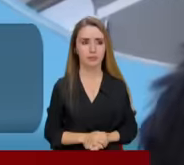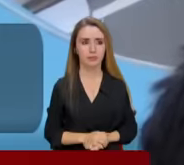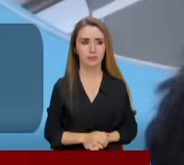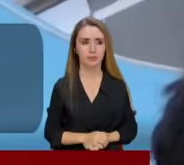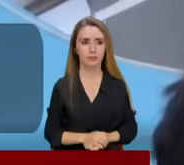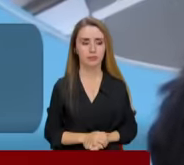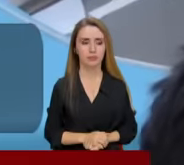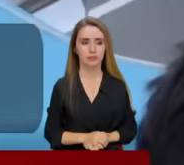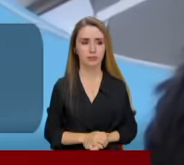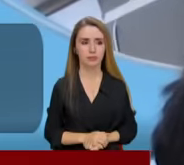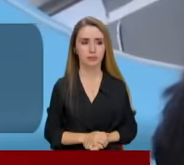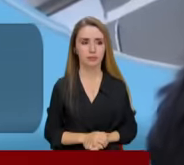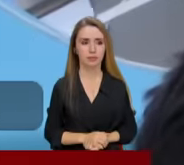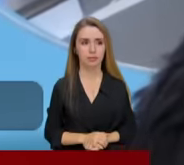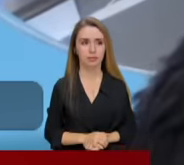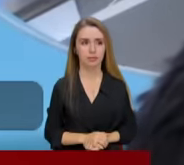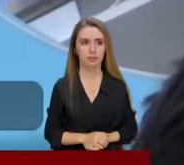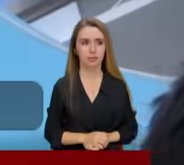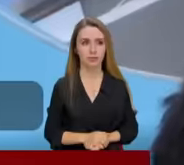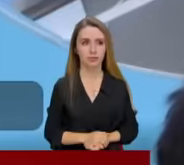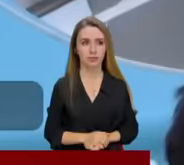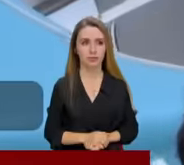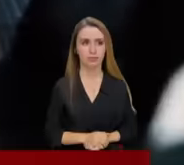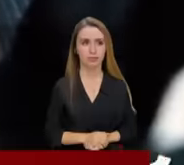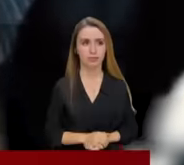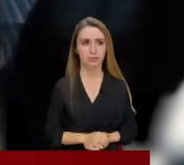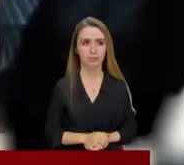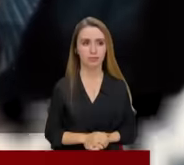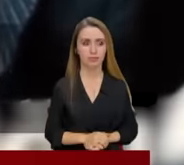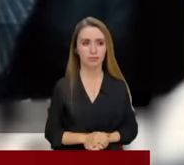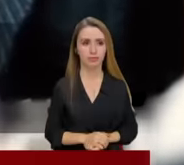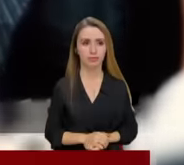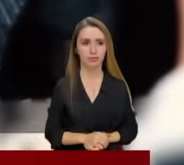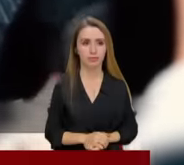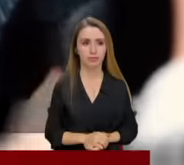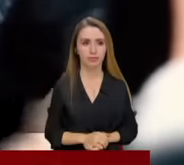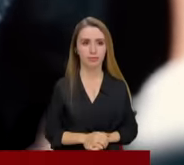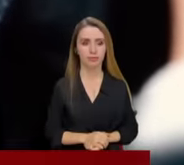Kira verse ölür, kira vermese de aç kalır. 27 yıl devlet